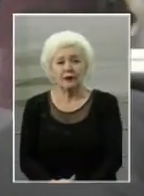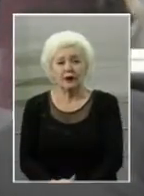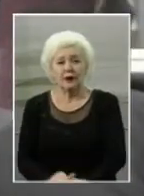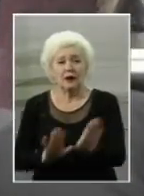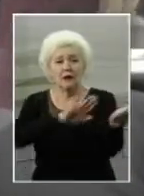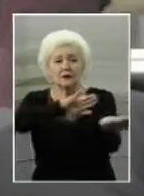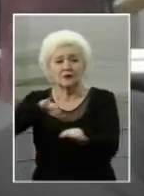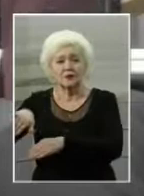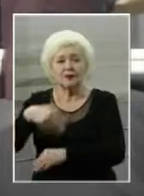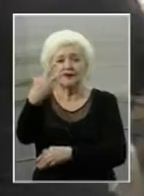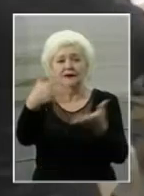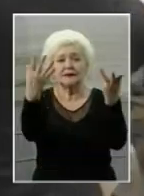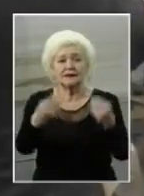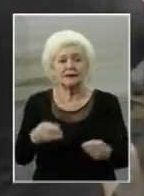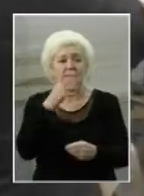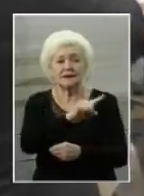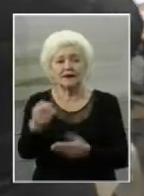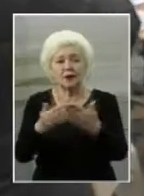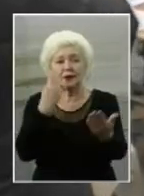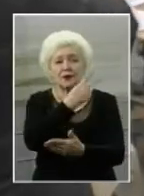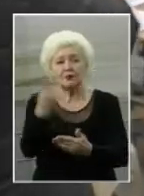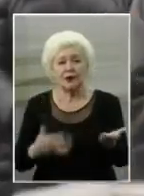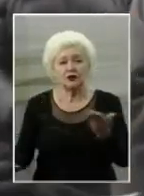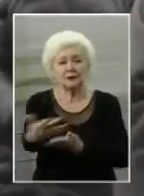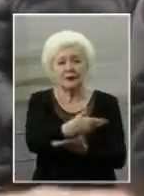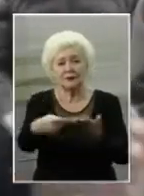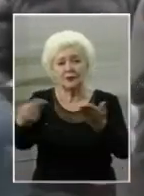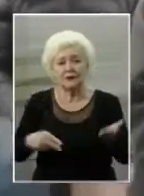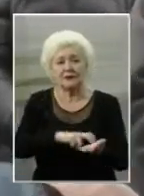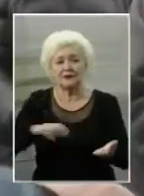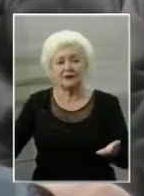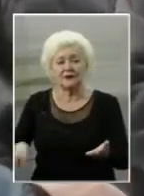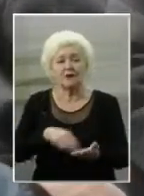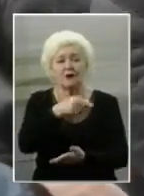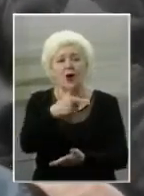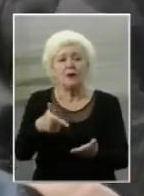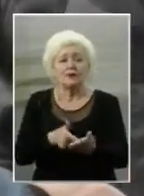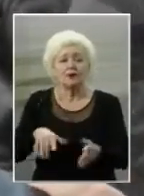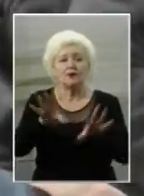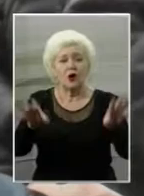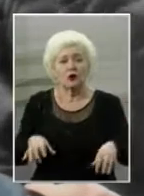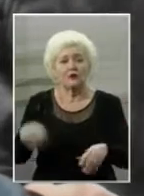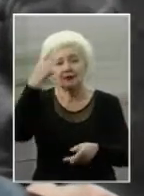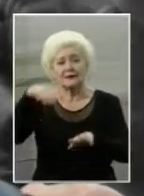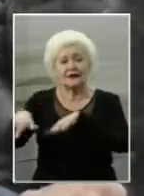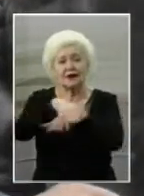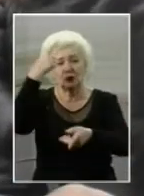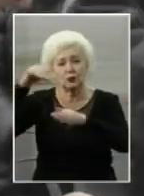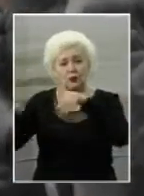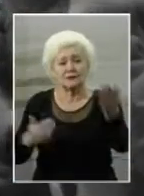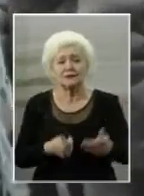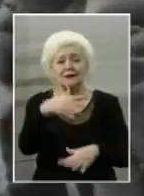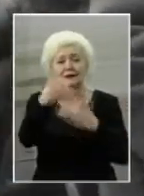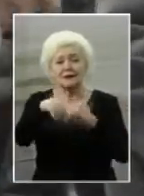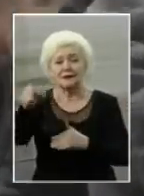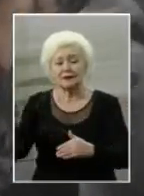Сплив 30-денний термін, передбачений законом на збір підписів за відставку міського голови за народною ініціативою. Скільки херсонців висловилися